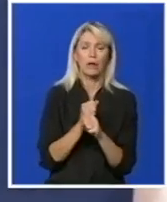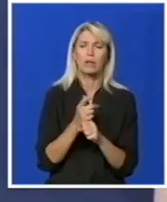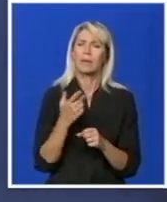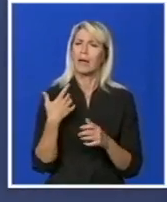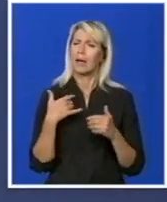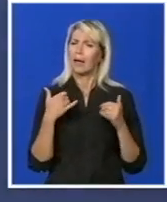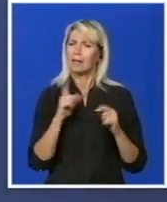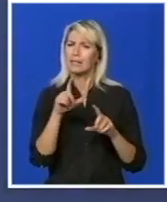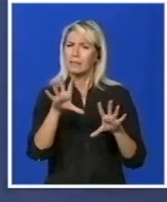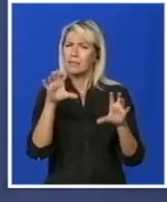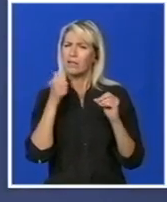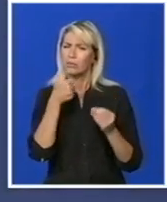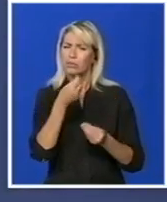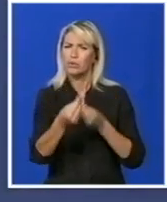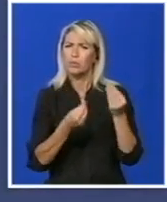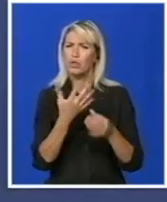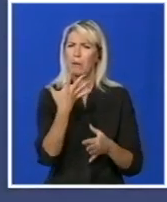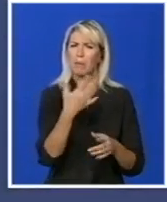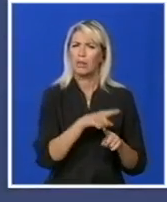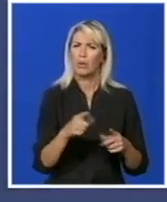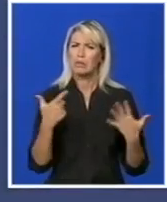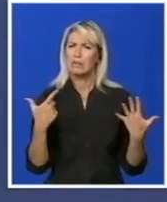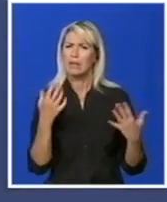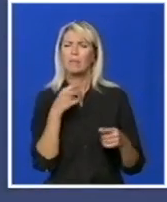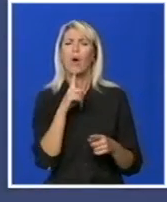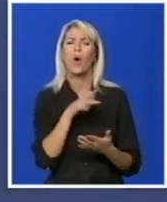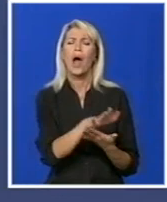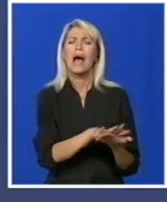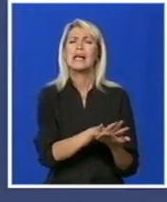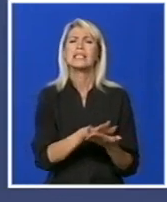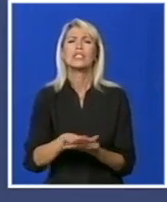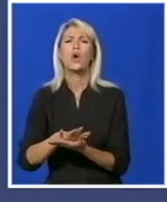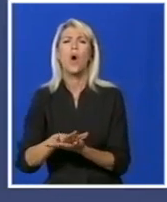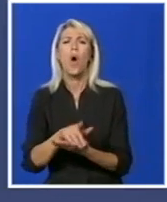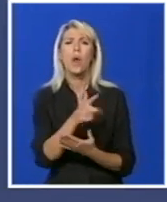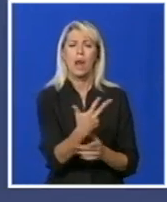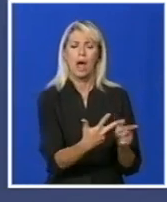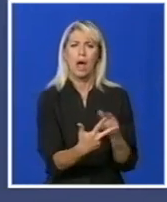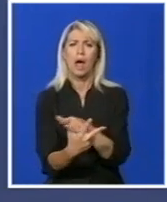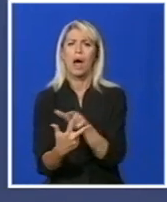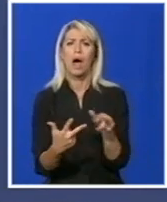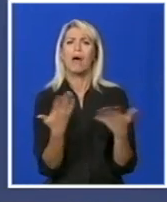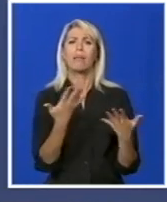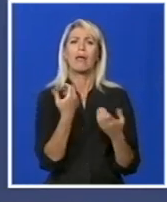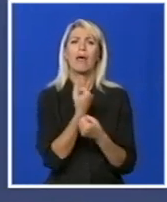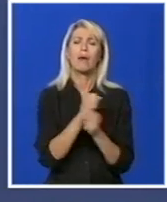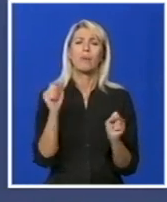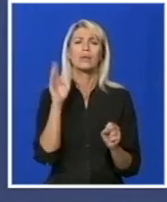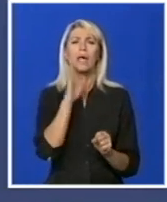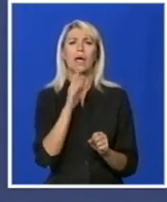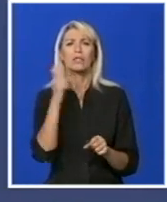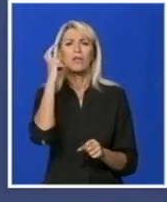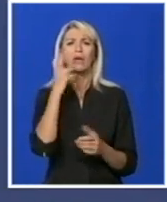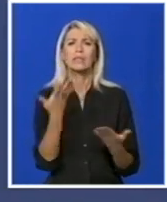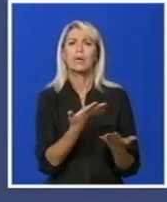7 dana. U kojoj su zoni, recimo, Crna Gora i Bosna i Hercegovina u ovom trenutku i da li to znači da kroz 5 do 7 dana